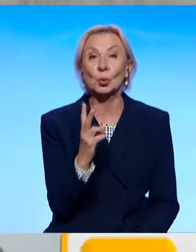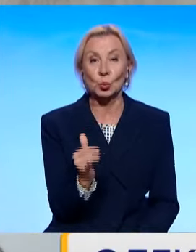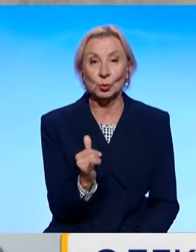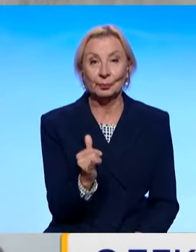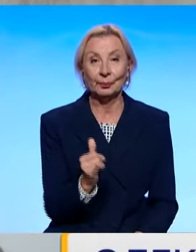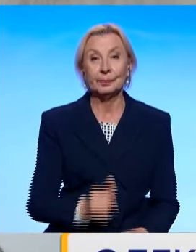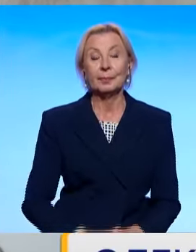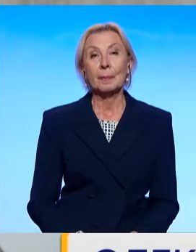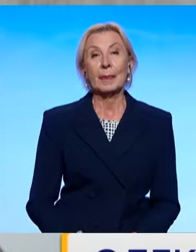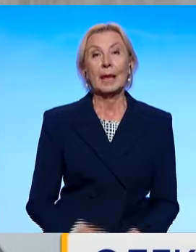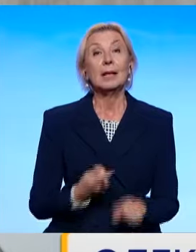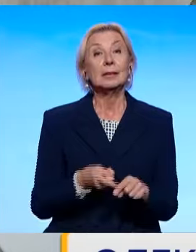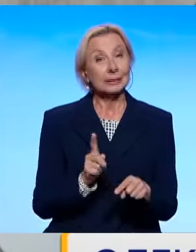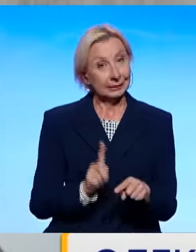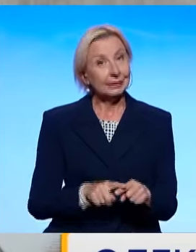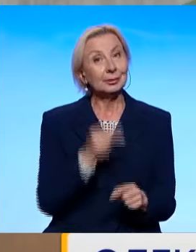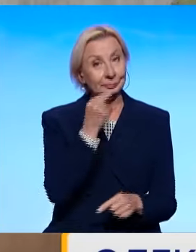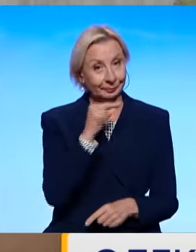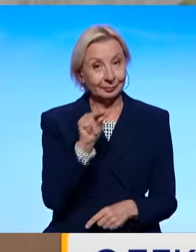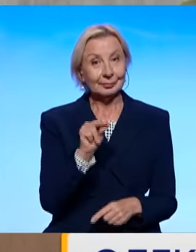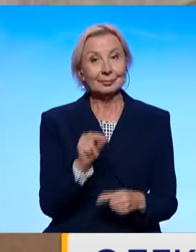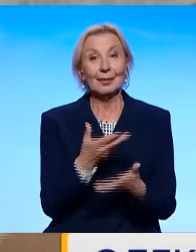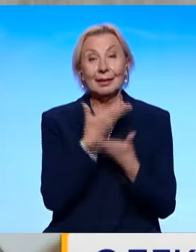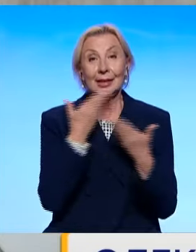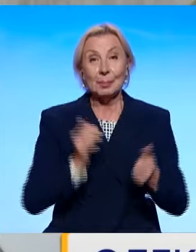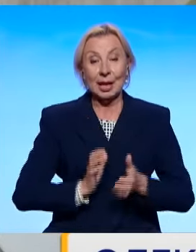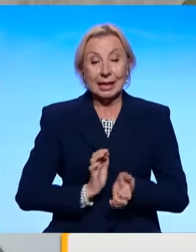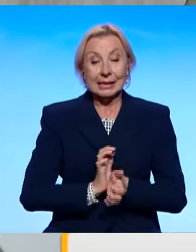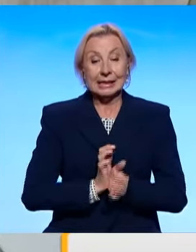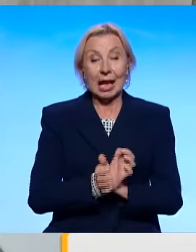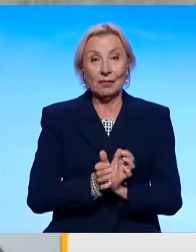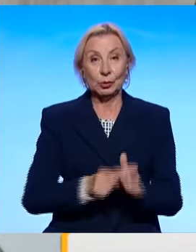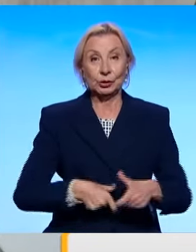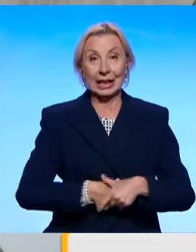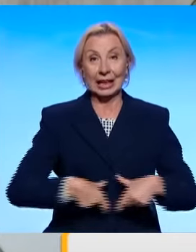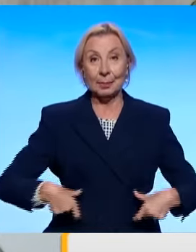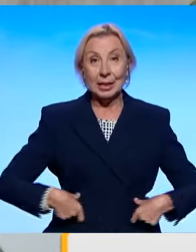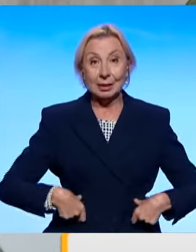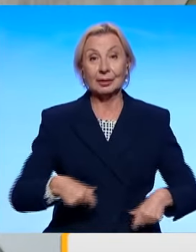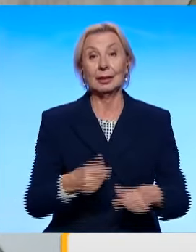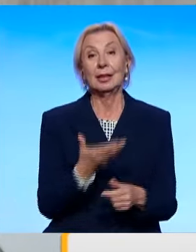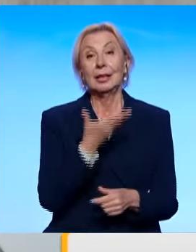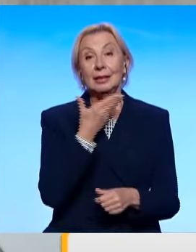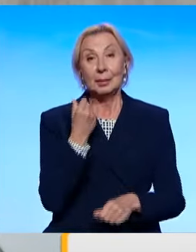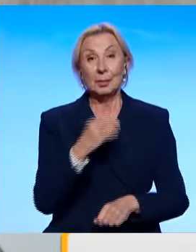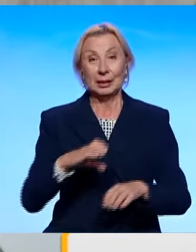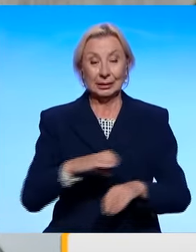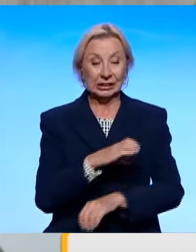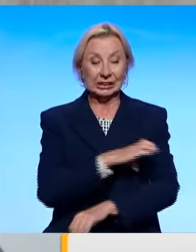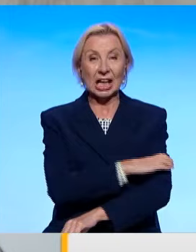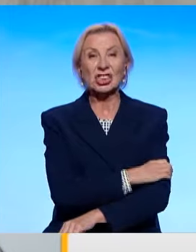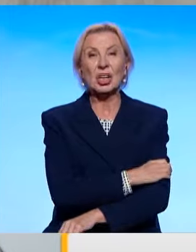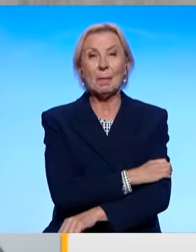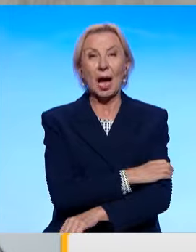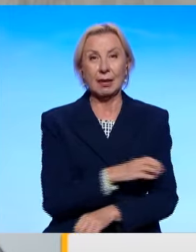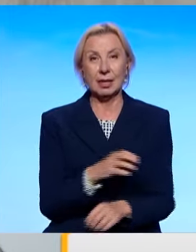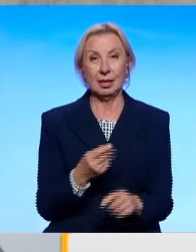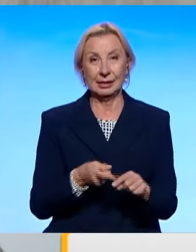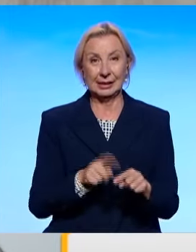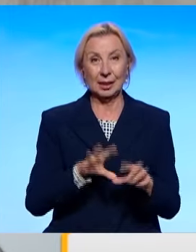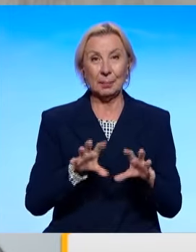– мобільність. Немає ніяких здавлюючих ремнів, немає культіприйомника, який зажимає